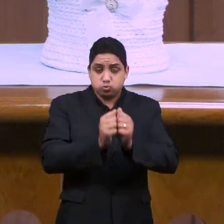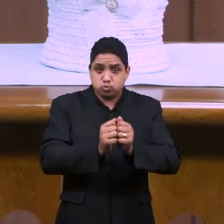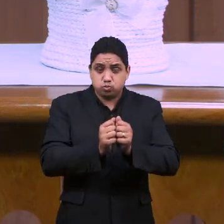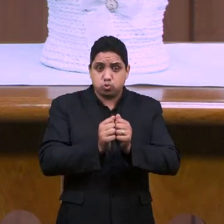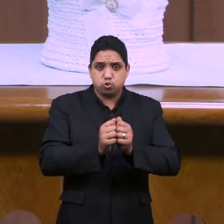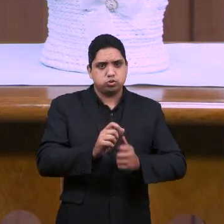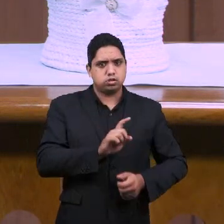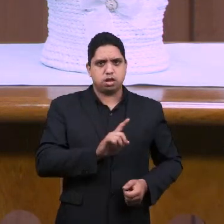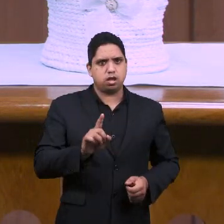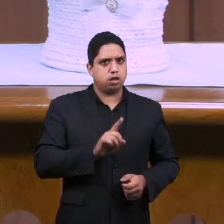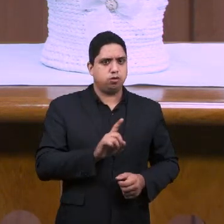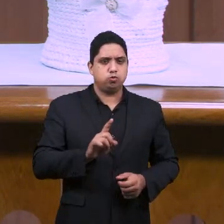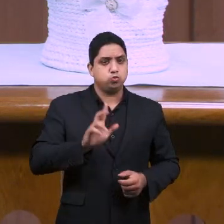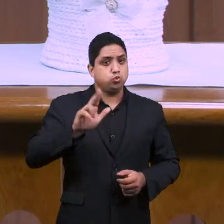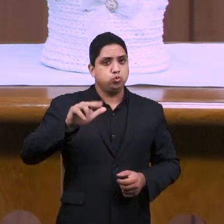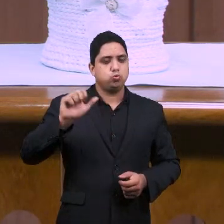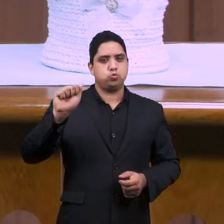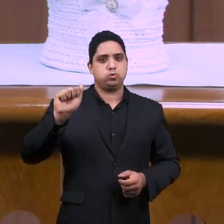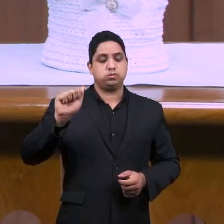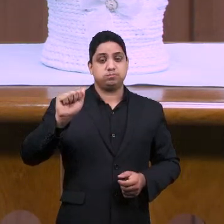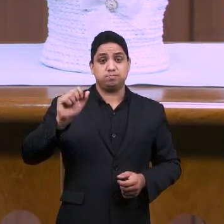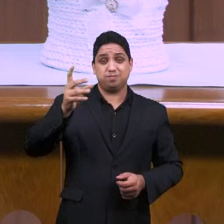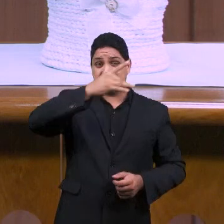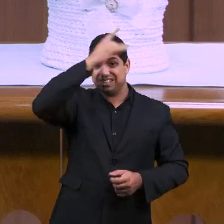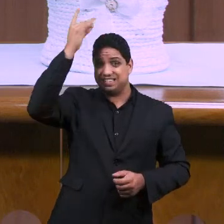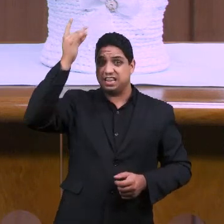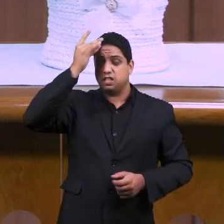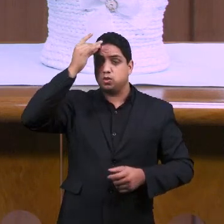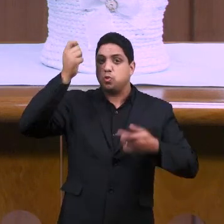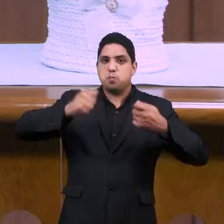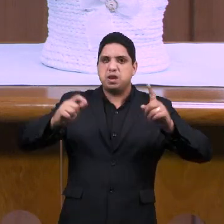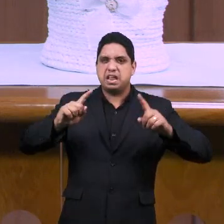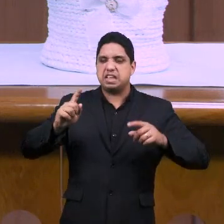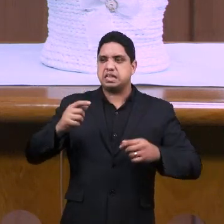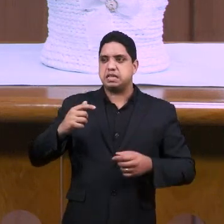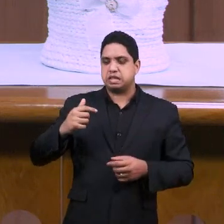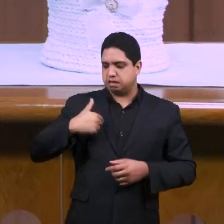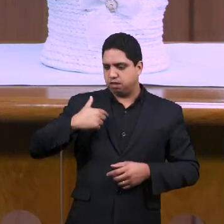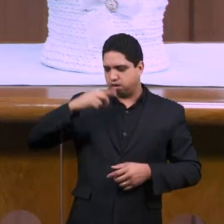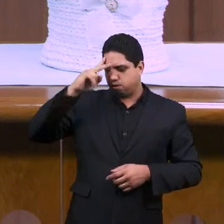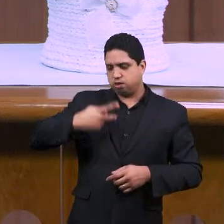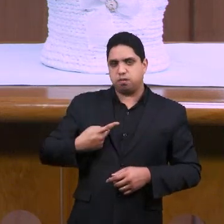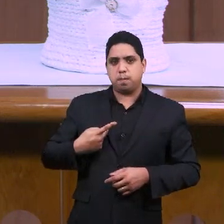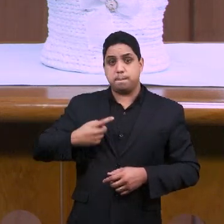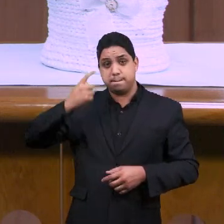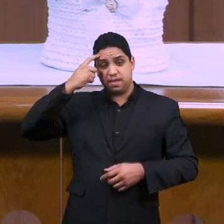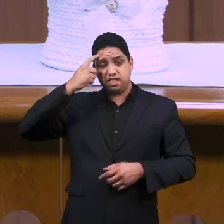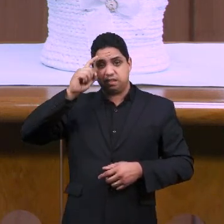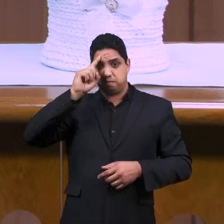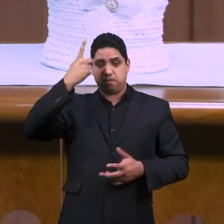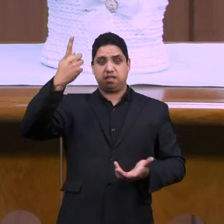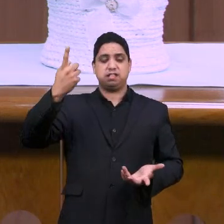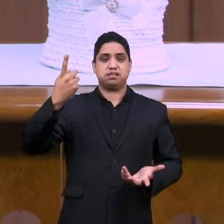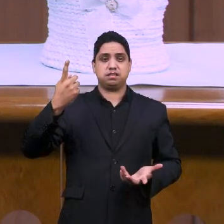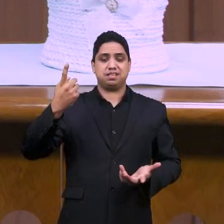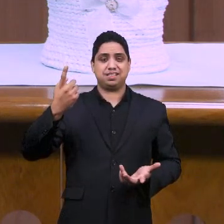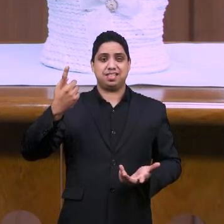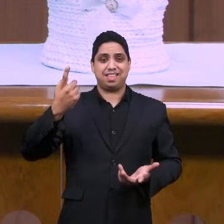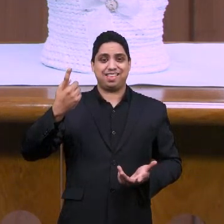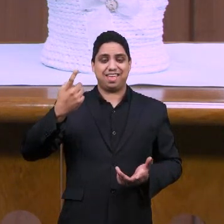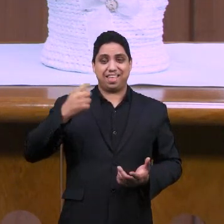elle. Le Saint-Esprit ne dépend pas de la raison de l'homme. L'homme n'est